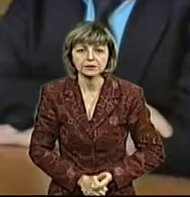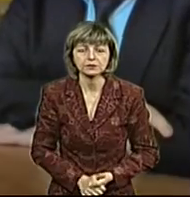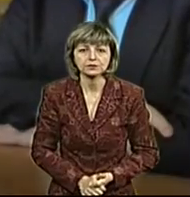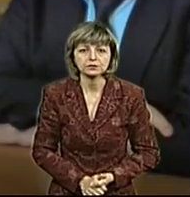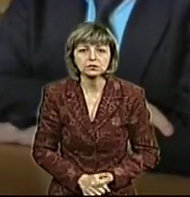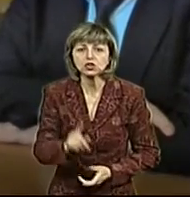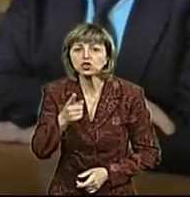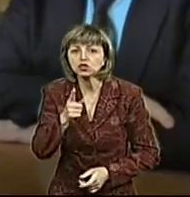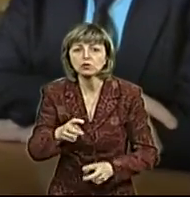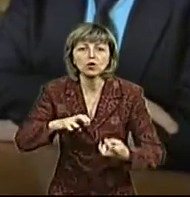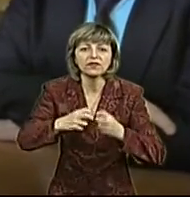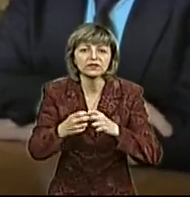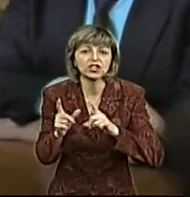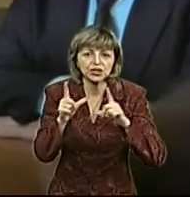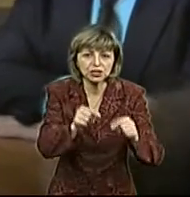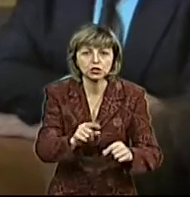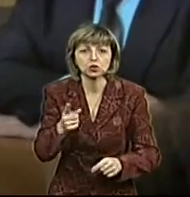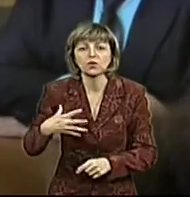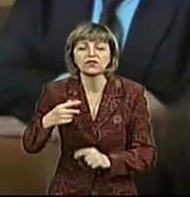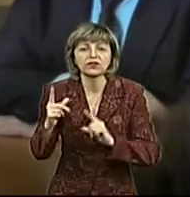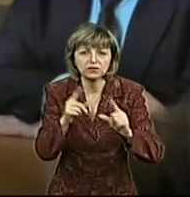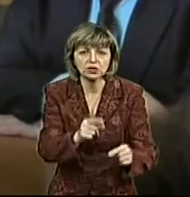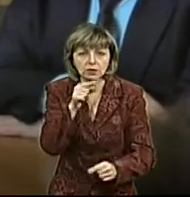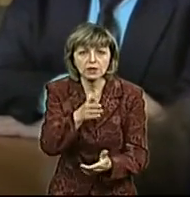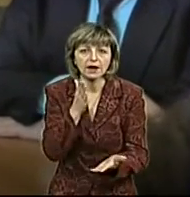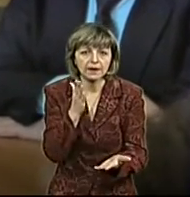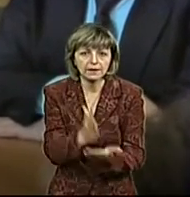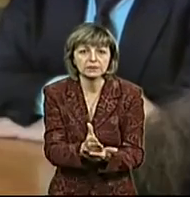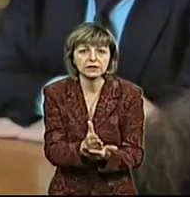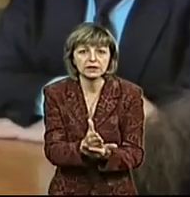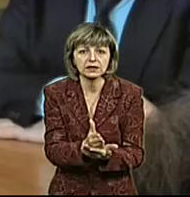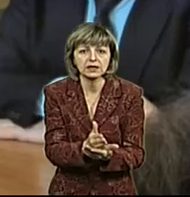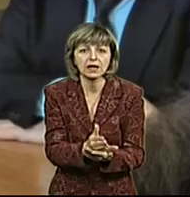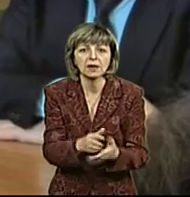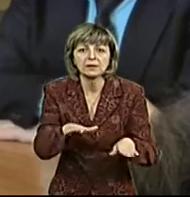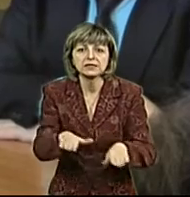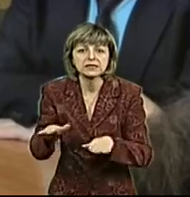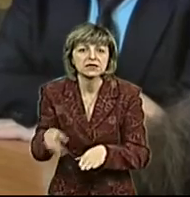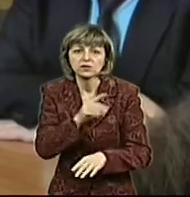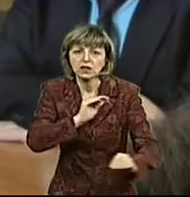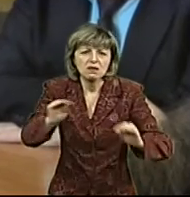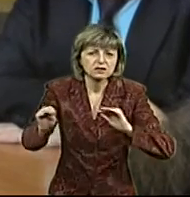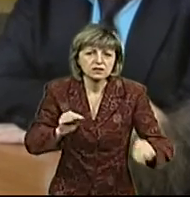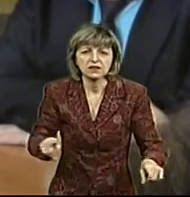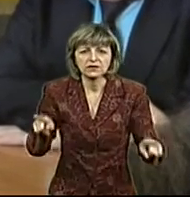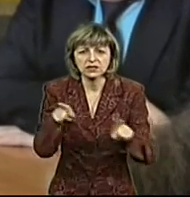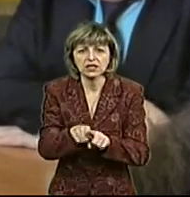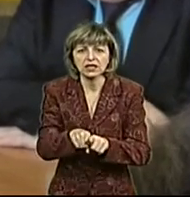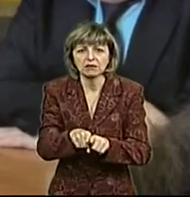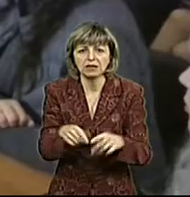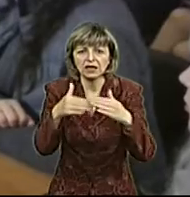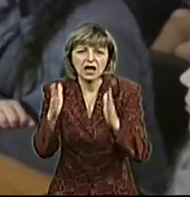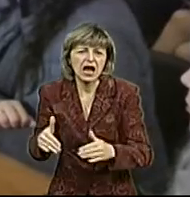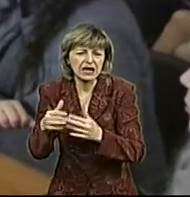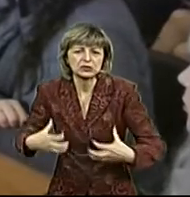Чого в Івано-Франківськ їдуть люди, чого їдуть у Львів люди? Там є історичні місця, там є перлини, і вони не заставлені такими гадюшниками, як